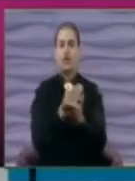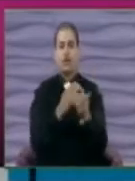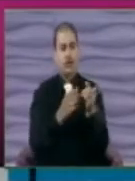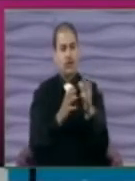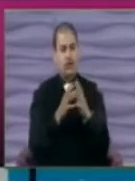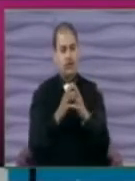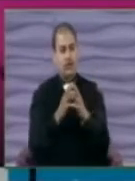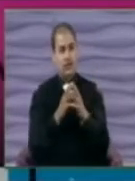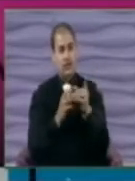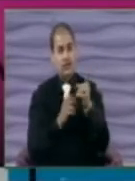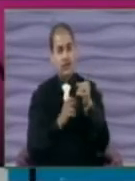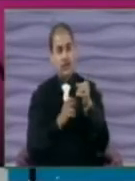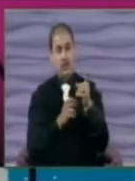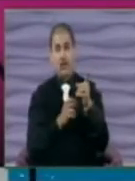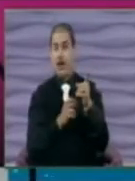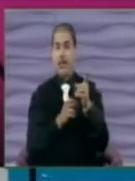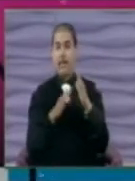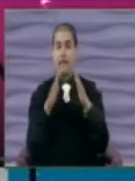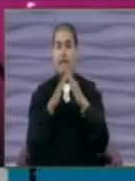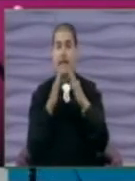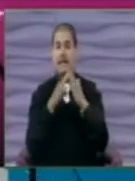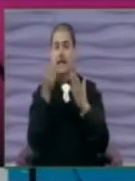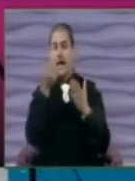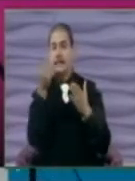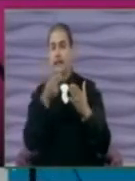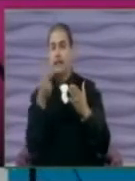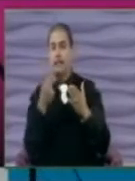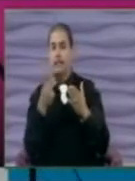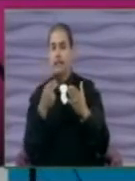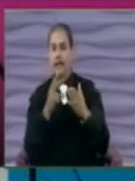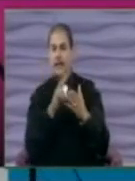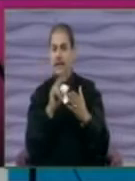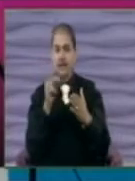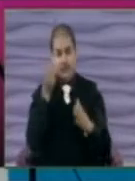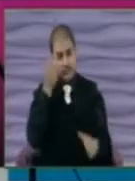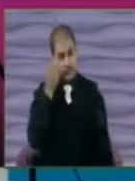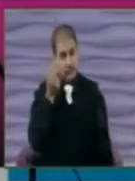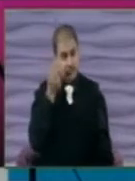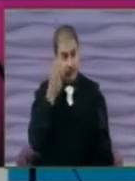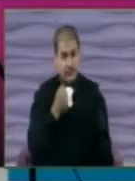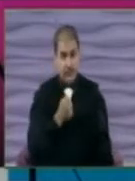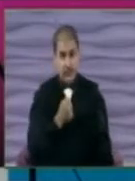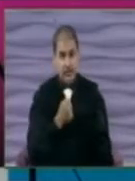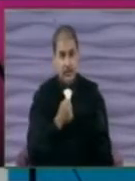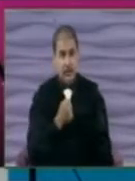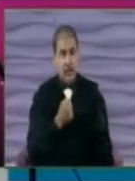الصورة حصلت عليها في محور لوحة رسام. فكرة المسابقة